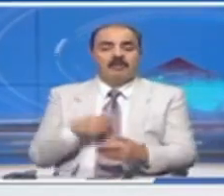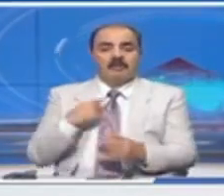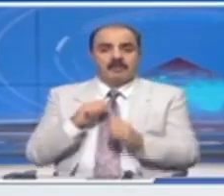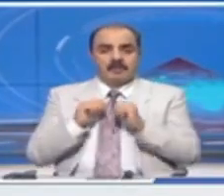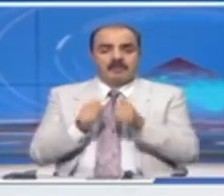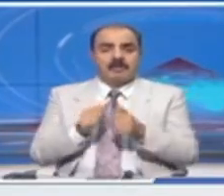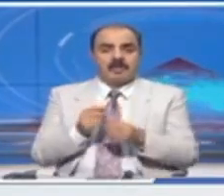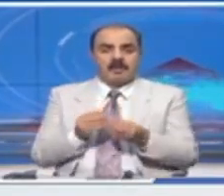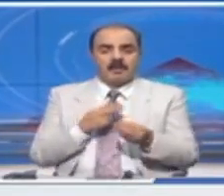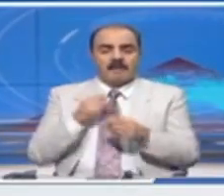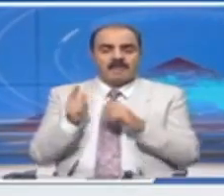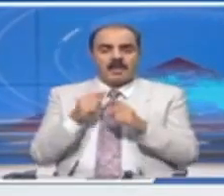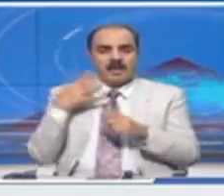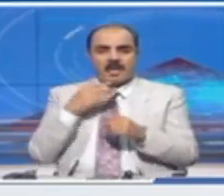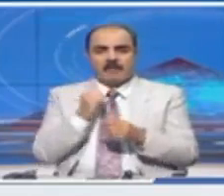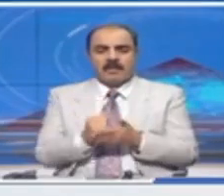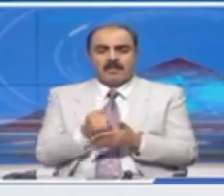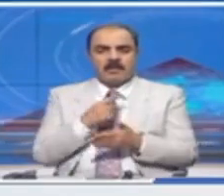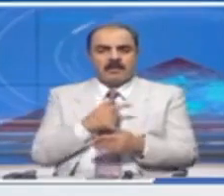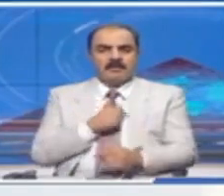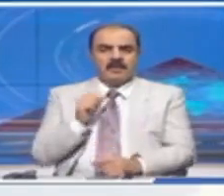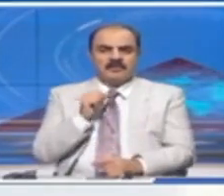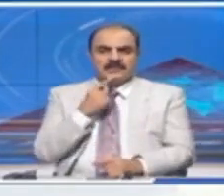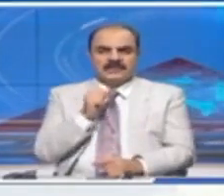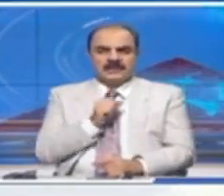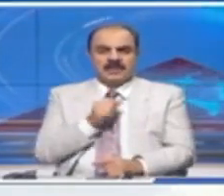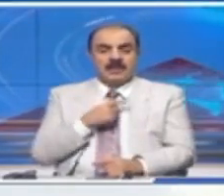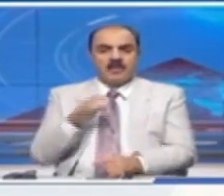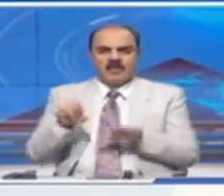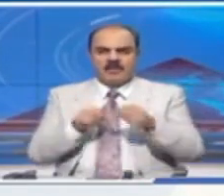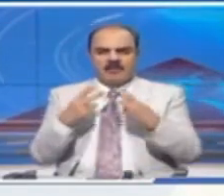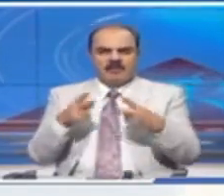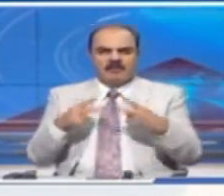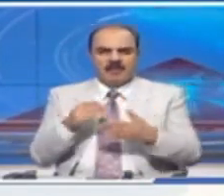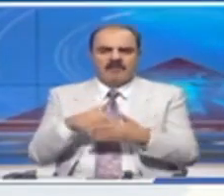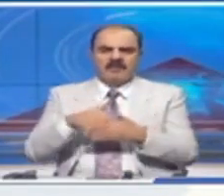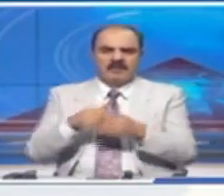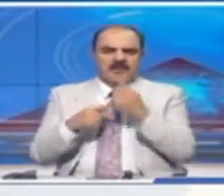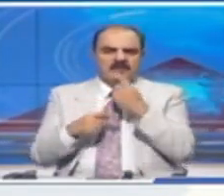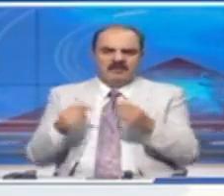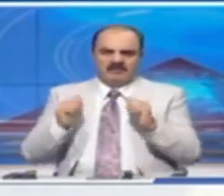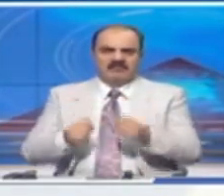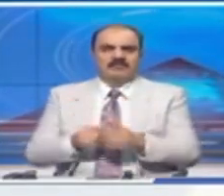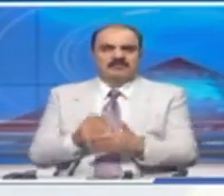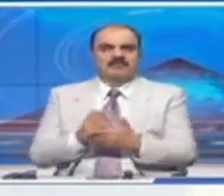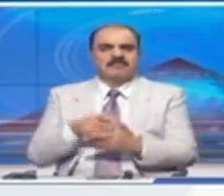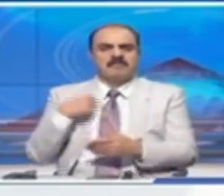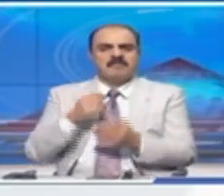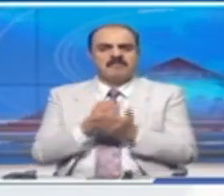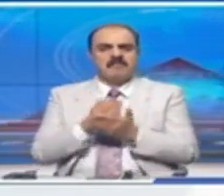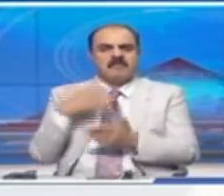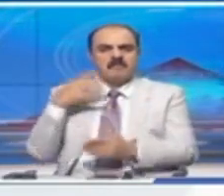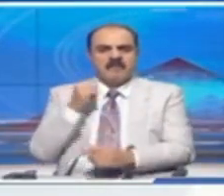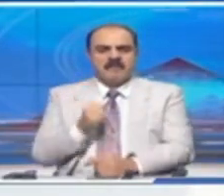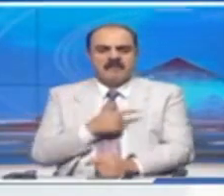المقبل. من جانبه أكد المبعوث الأممي إلى ليبيا يان كوبيش تمسك جميع الأطراف الليبية بموعد الانتخابات، فيما أكدت